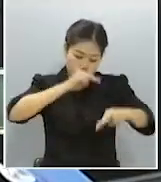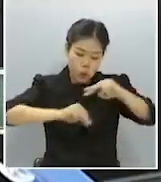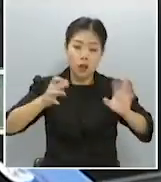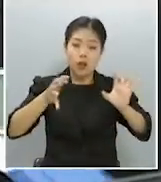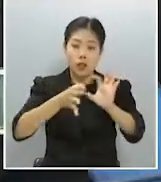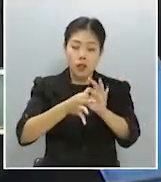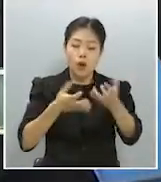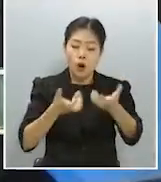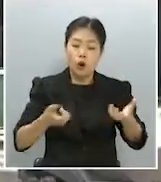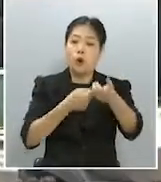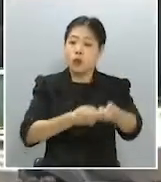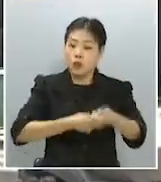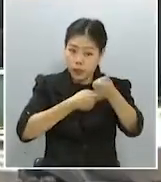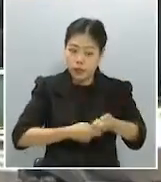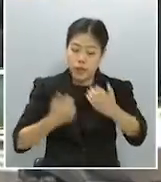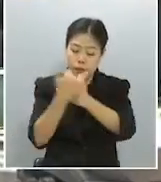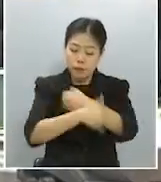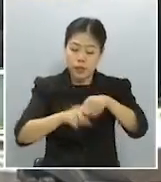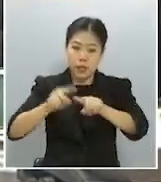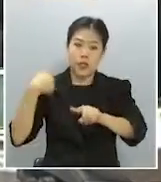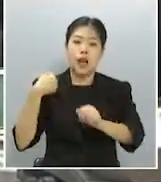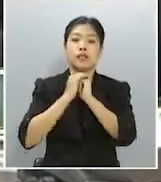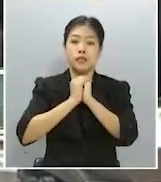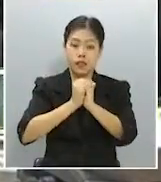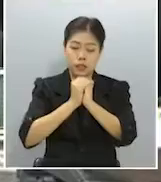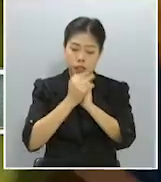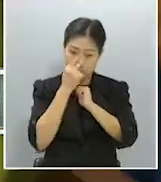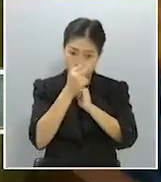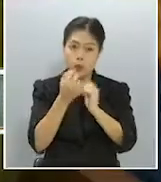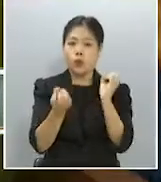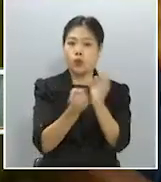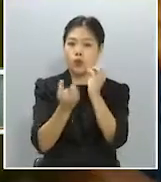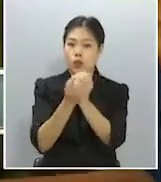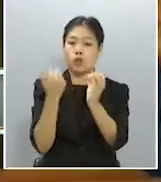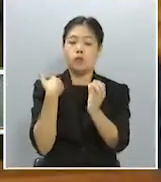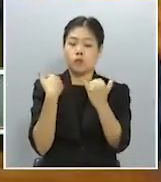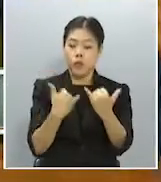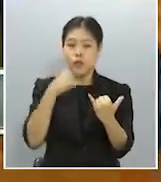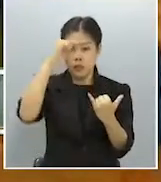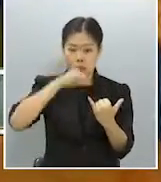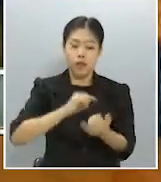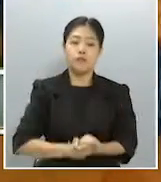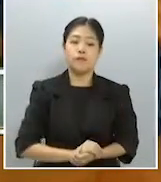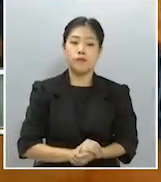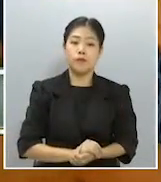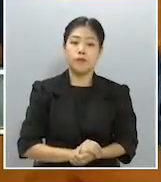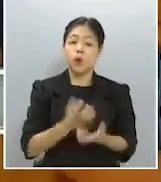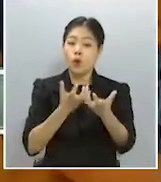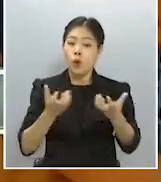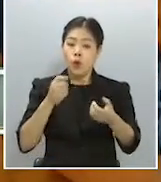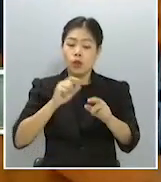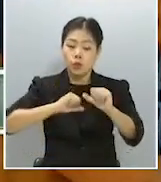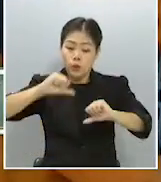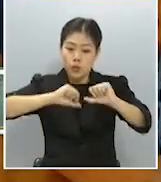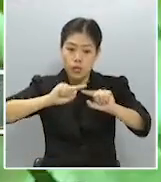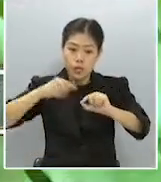จสินค้าเกษตรที่นำเข้าจากต่างประเทศโดยเฉพาะจีนซึ่งส่งผลกระทบต่อสินค้าเกษตรของไทยรวมถึงปริมาณสารตกค้างในสินค้าเกษ